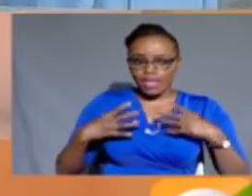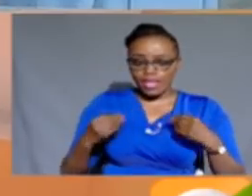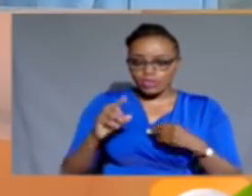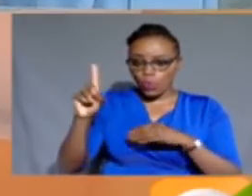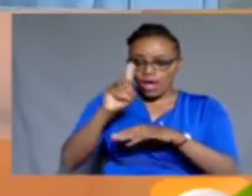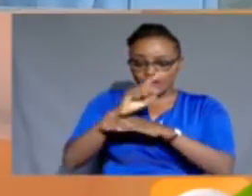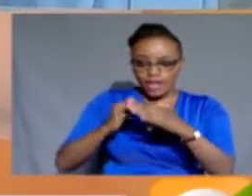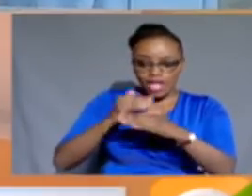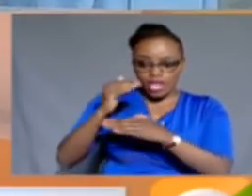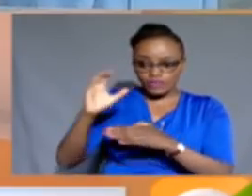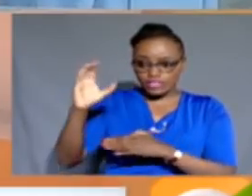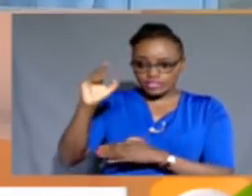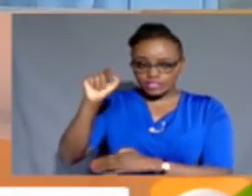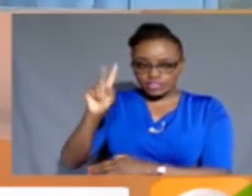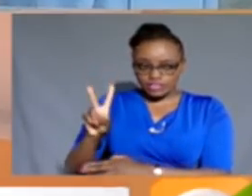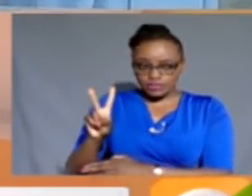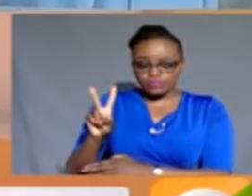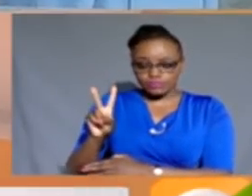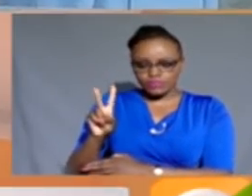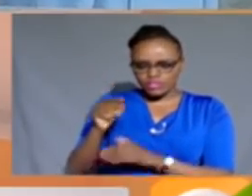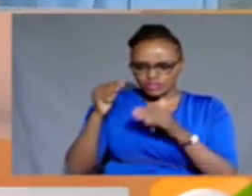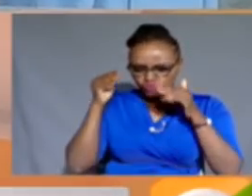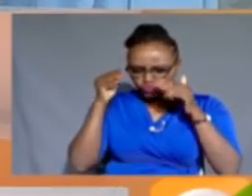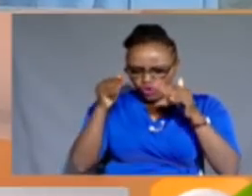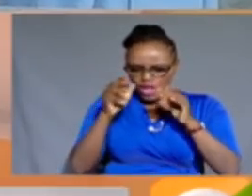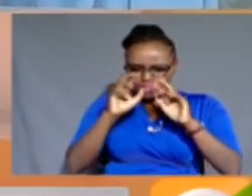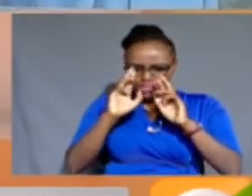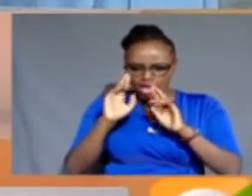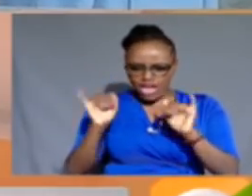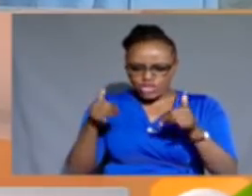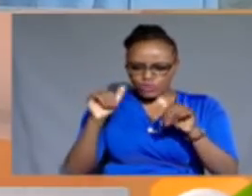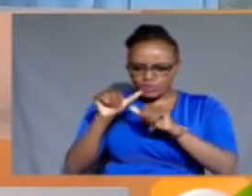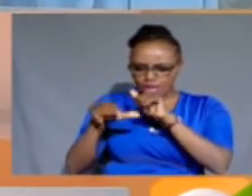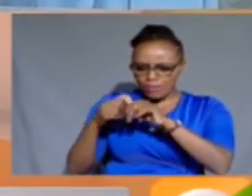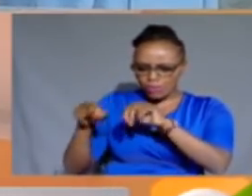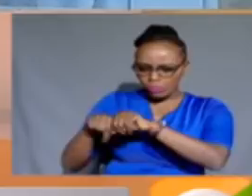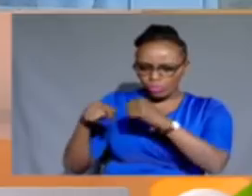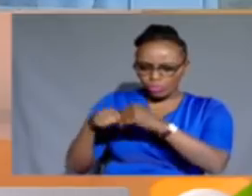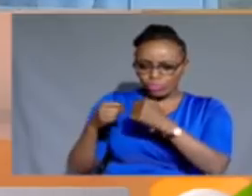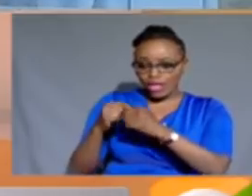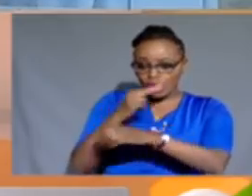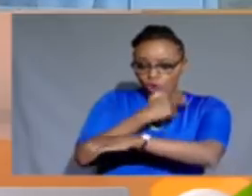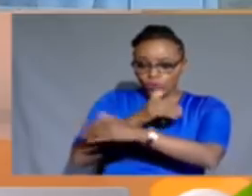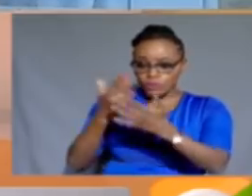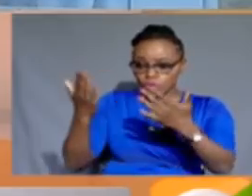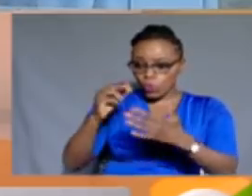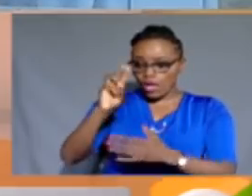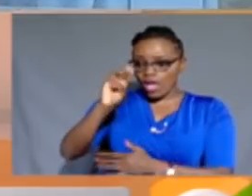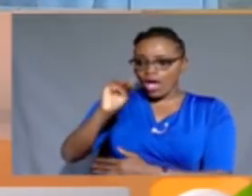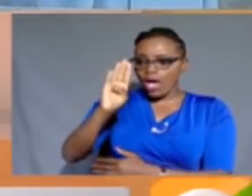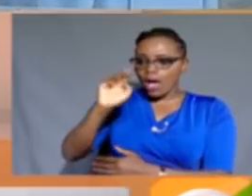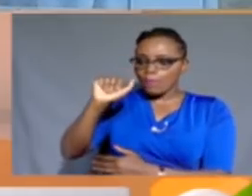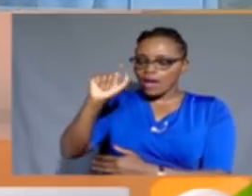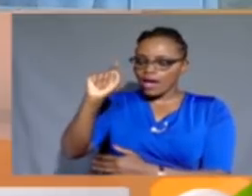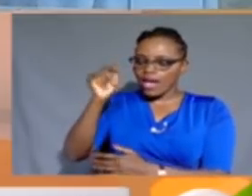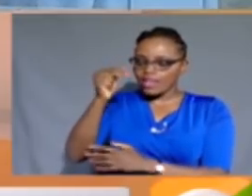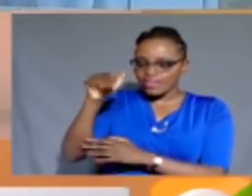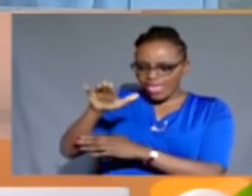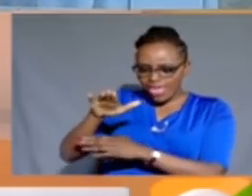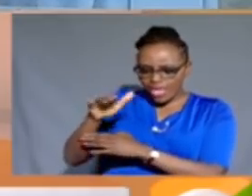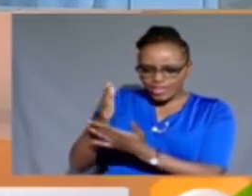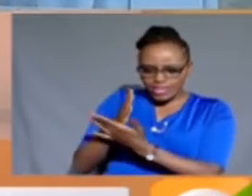Siku moja tu baada ya runinga ya Citizen kuangazia taarifa kuhusu uozo katika hospitali ya Mbagathi, sehemu ya kujifungua kina